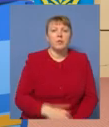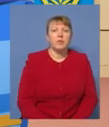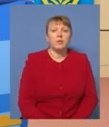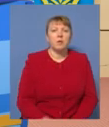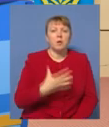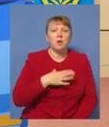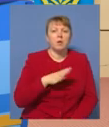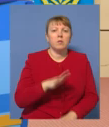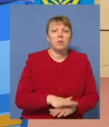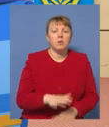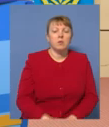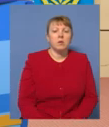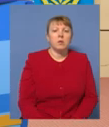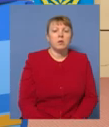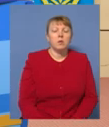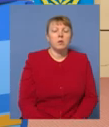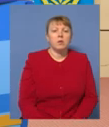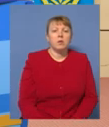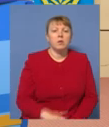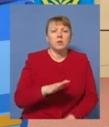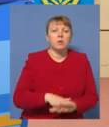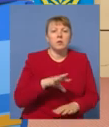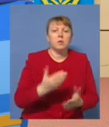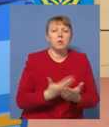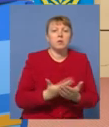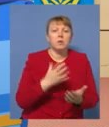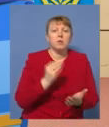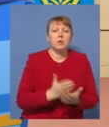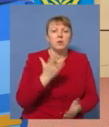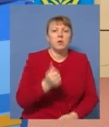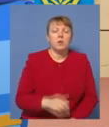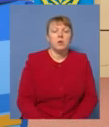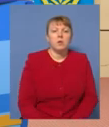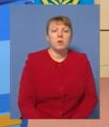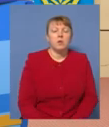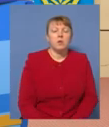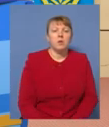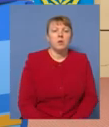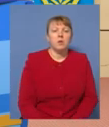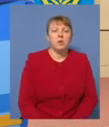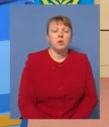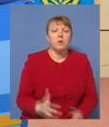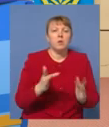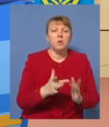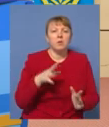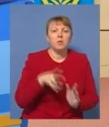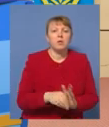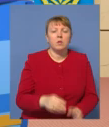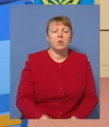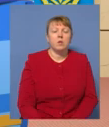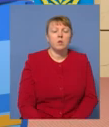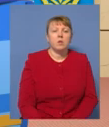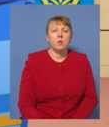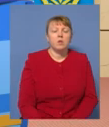Зачем банку... Подозрительно, то есть, да. У банка вся информация есть? Да, у них вся информация на интернет-сайтах. Угу.